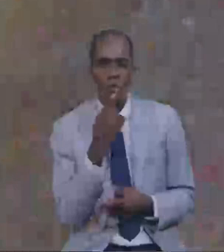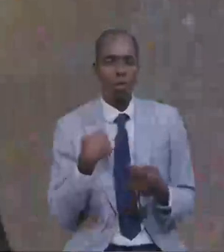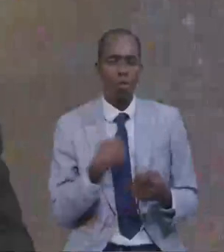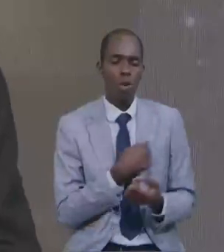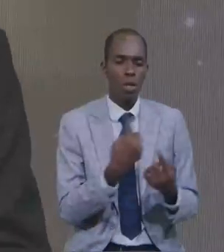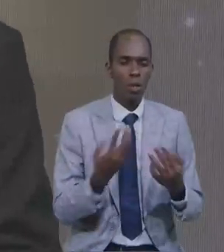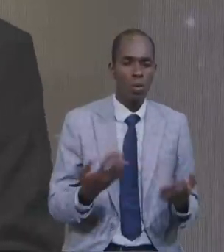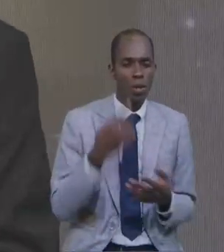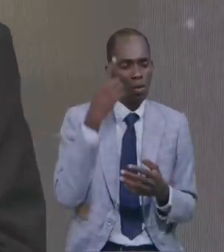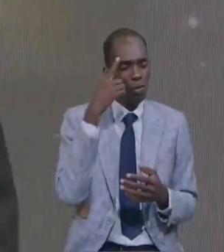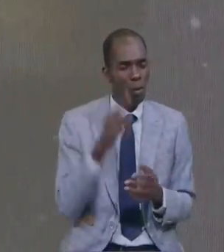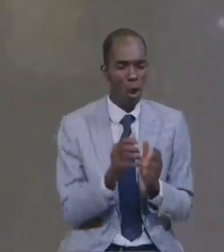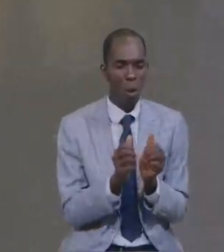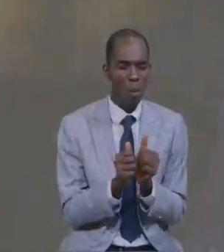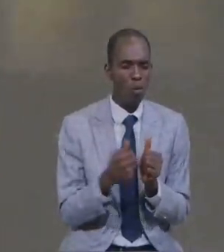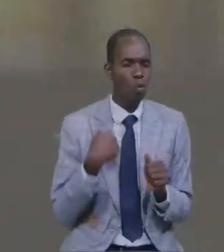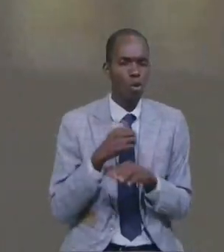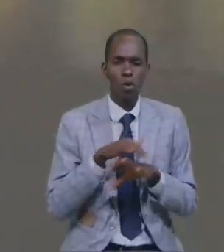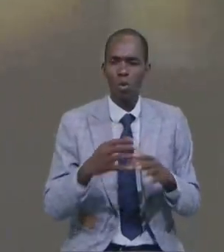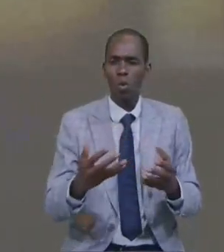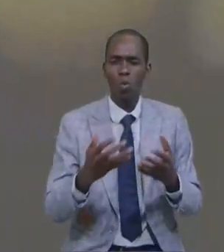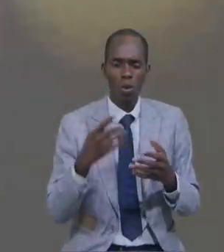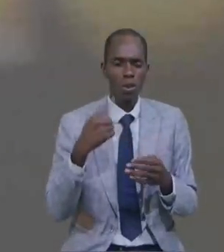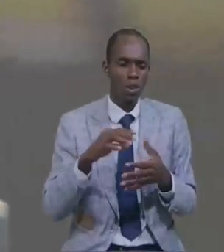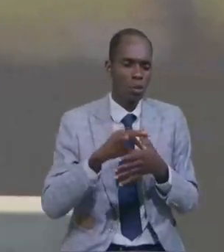jours, matin, soir,